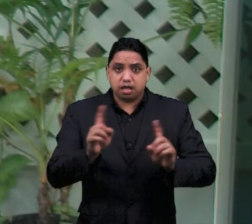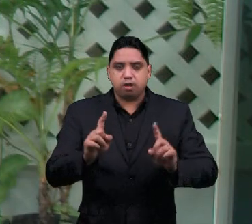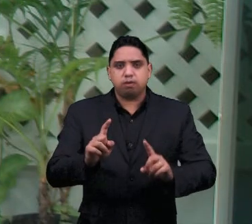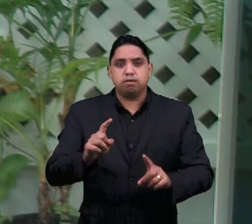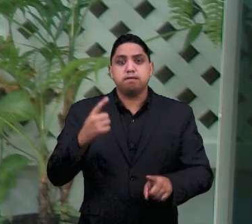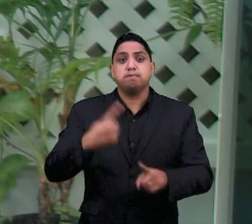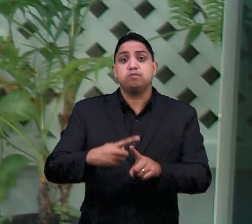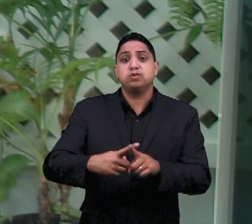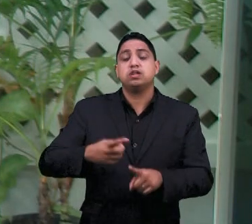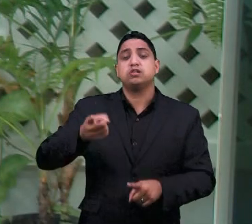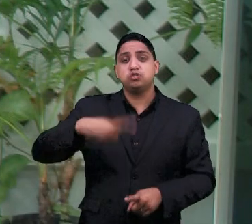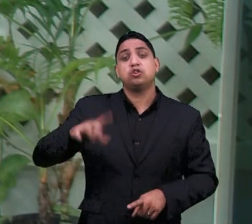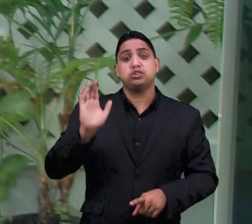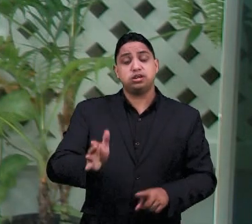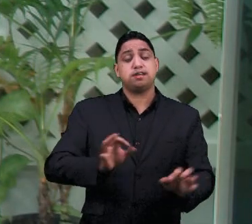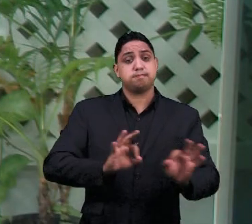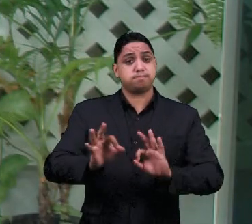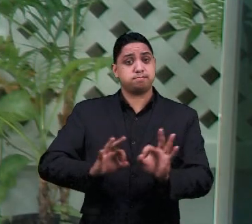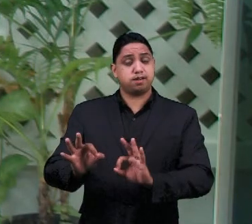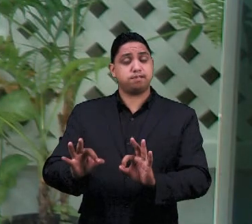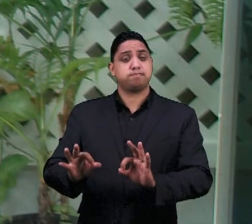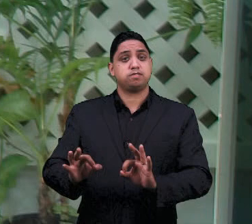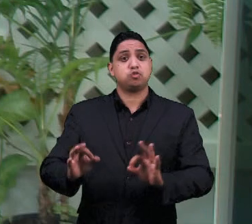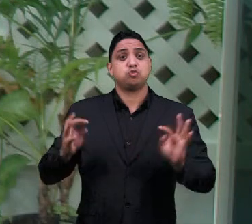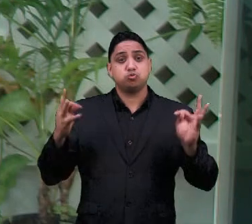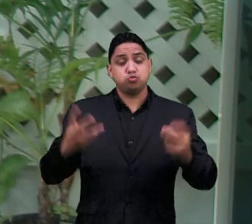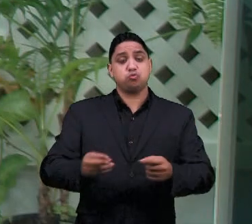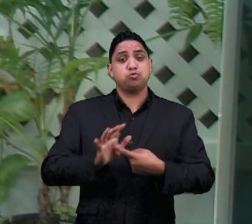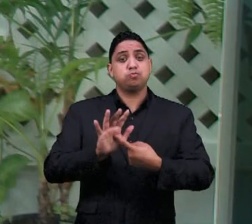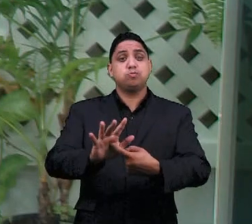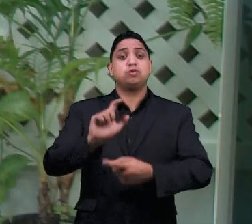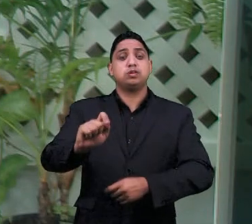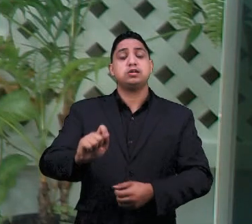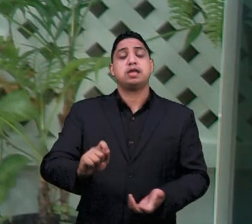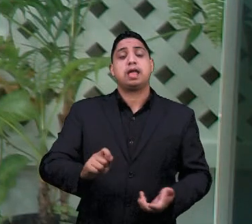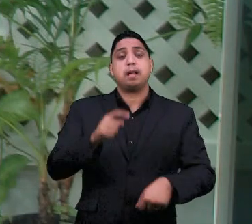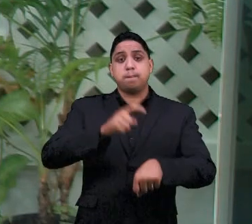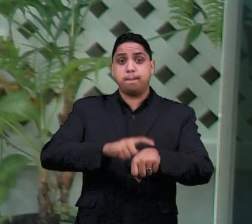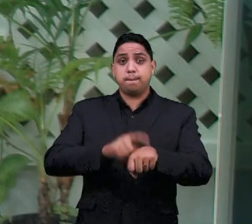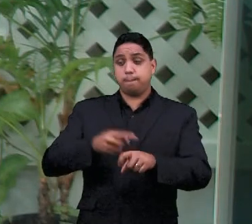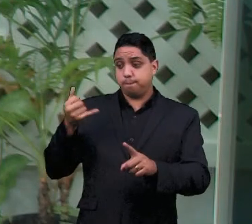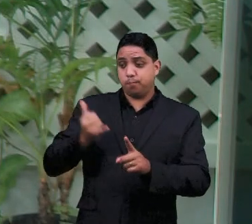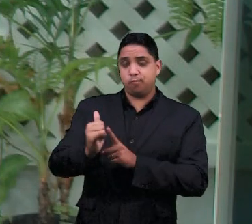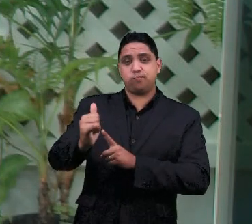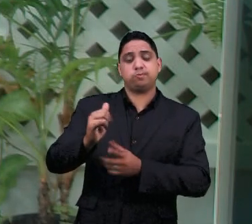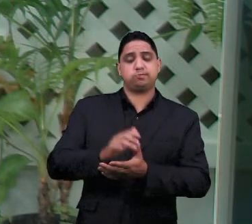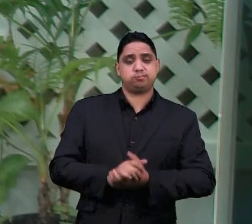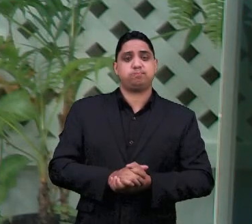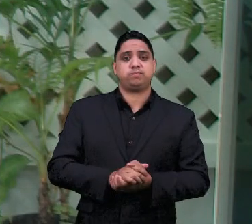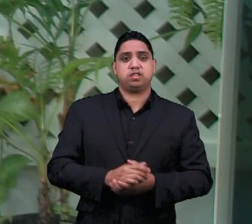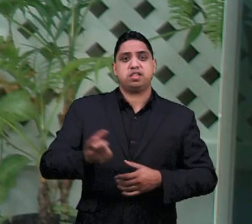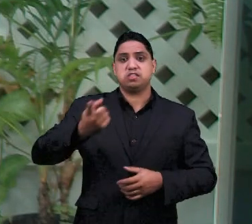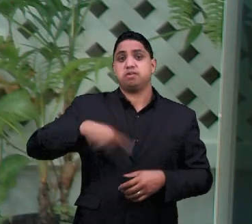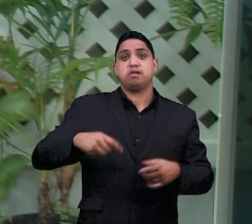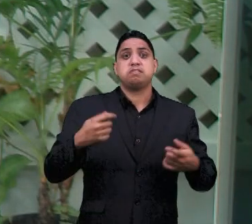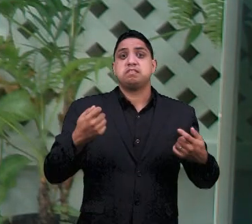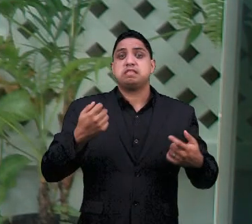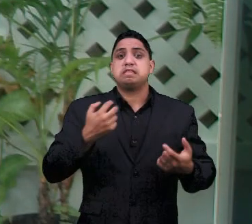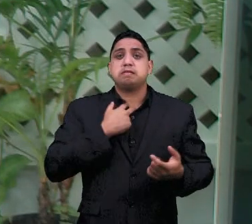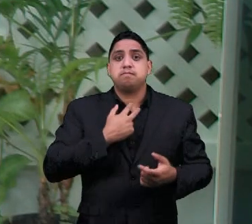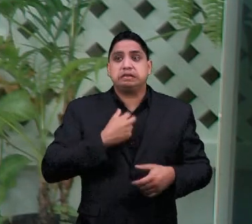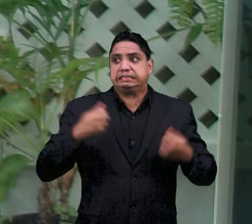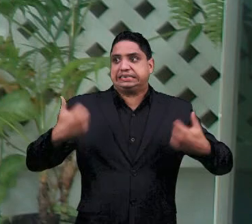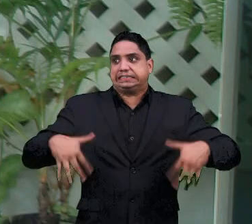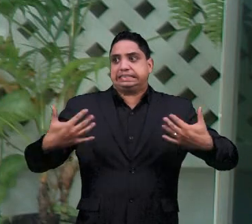ne vous effrayez point. Pourquoi ne vous effrayez point? Parce que nous sommes en train d'être préparés.